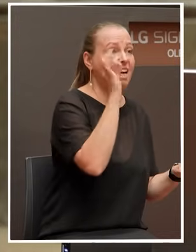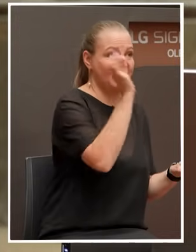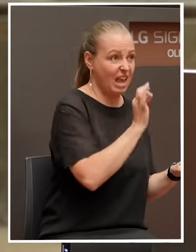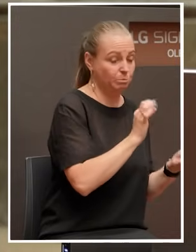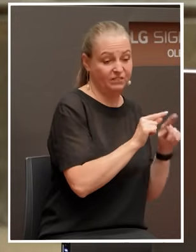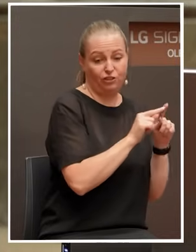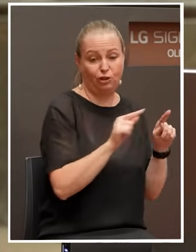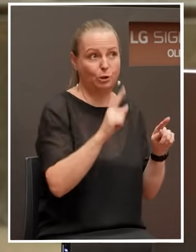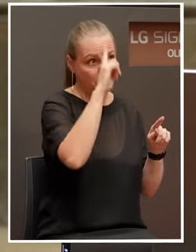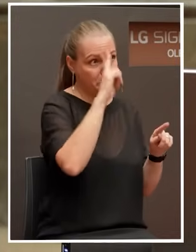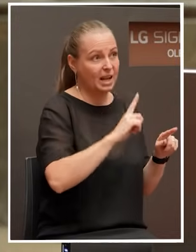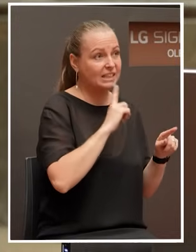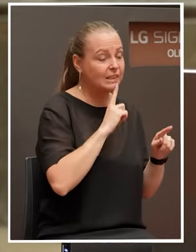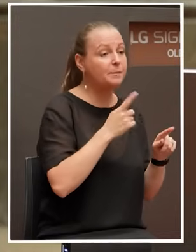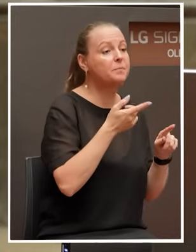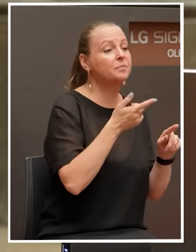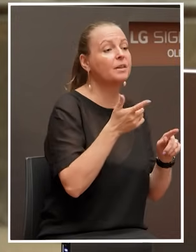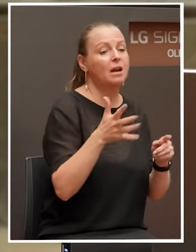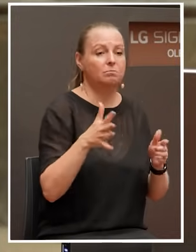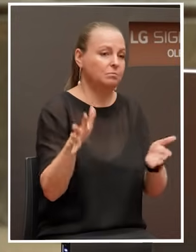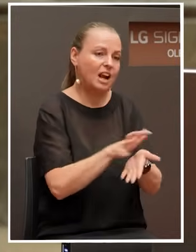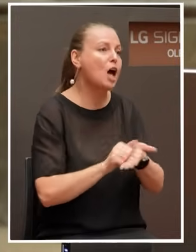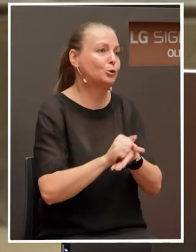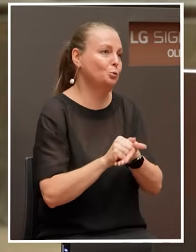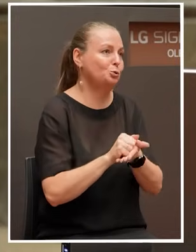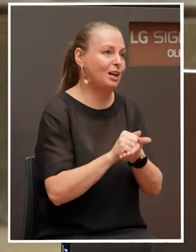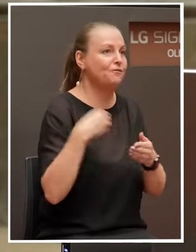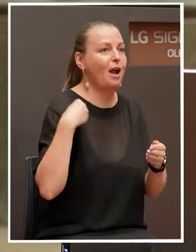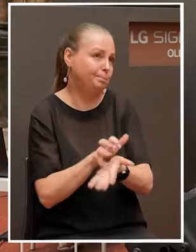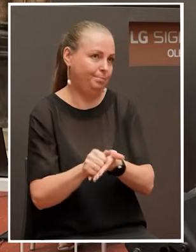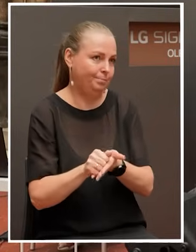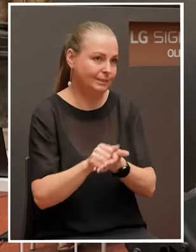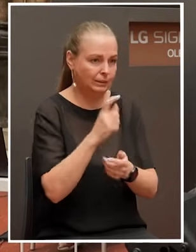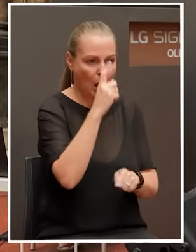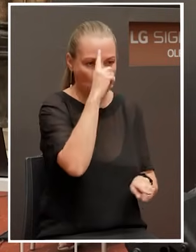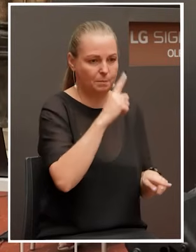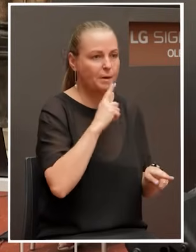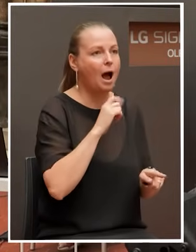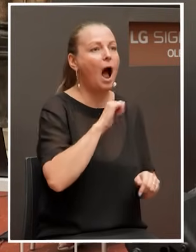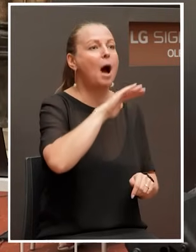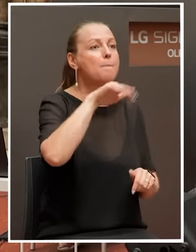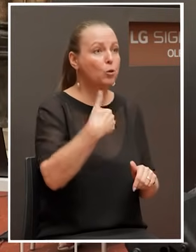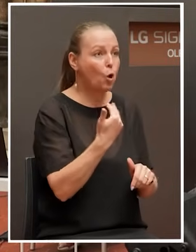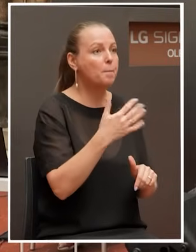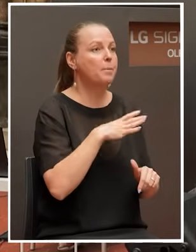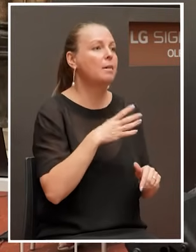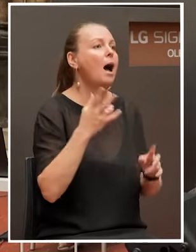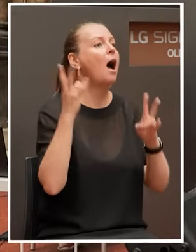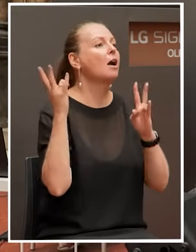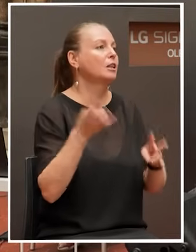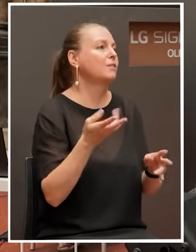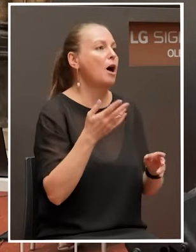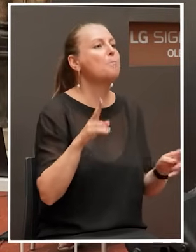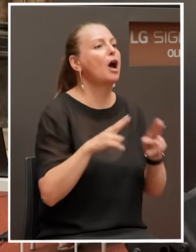одного месяца раскатали французскую армию по камушку, а потом произошла катастрофическая парижская коммуна